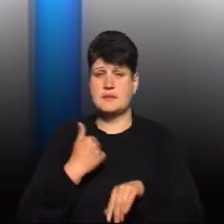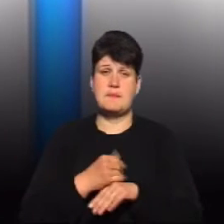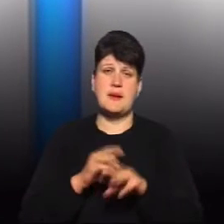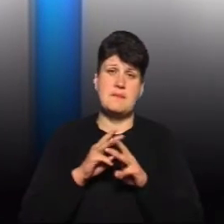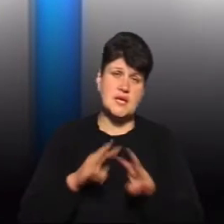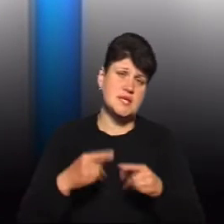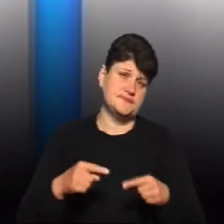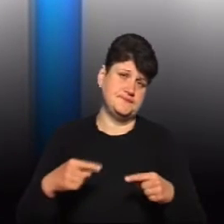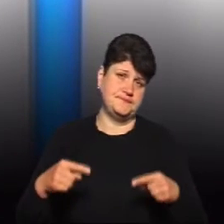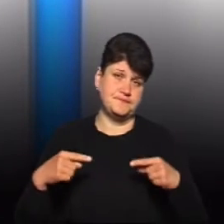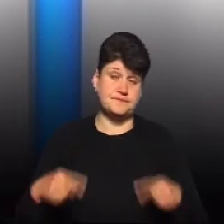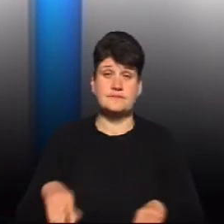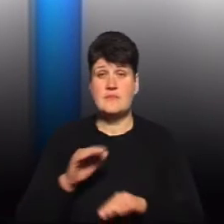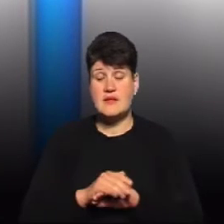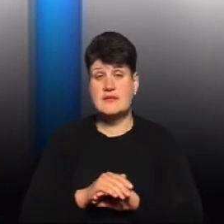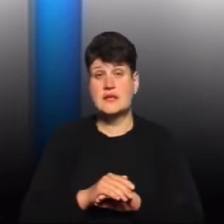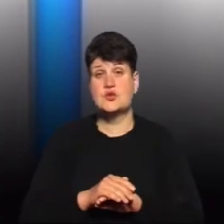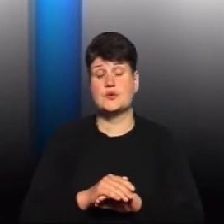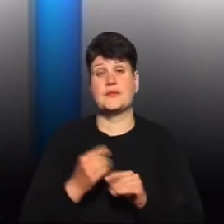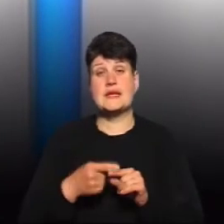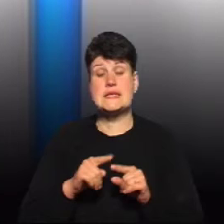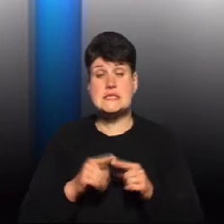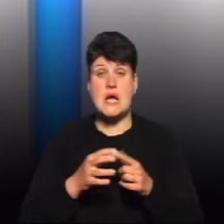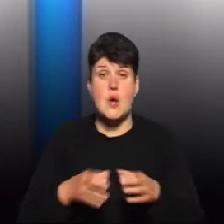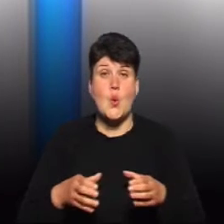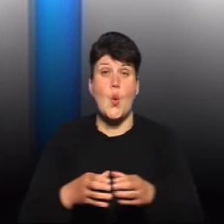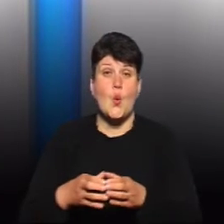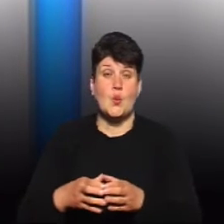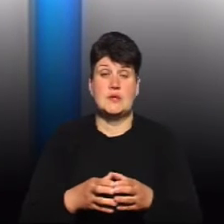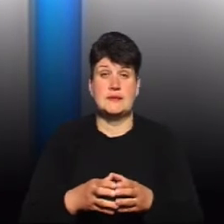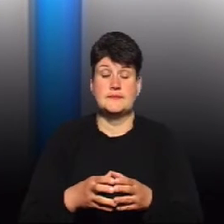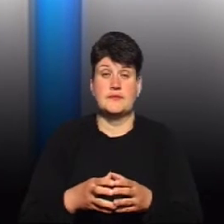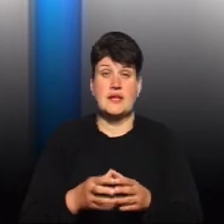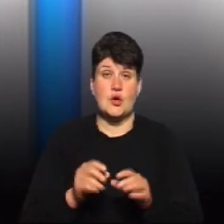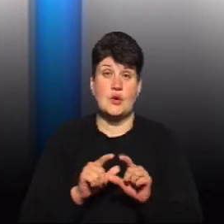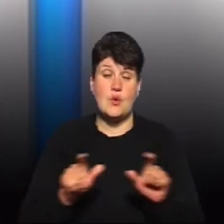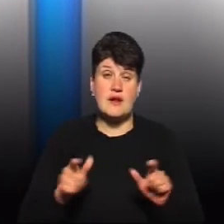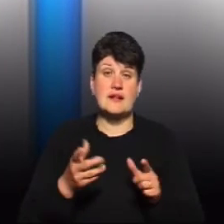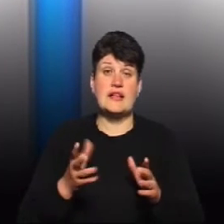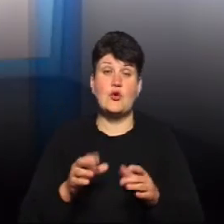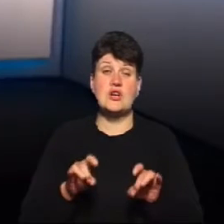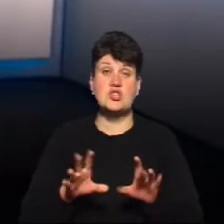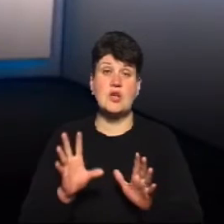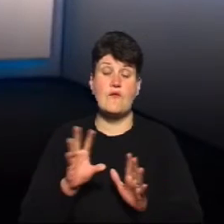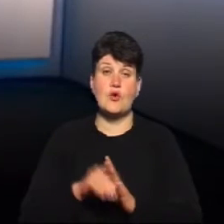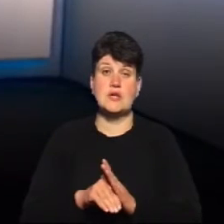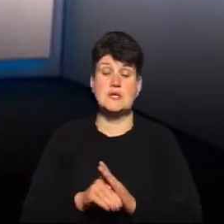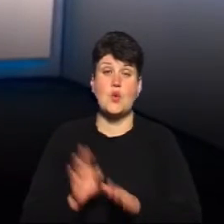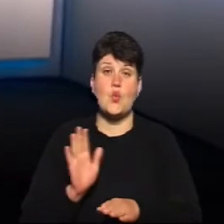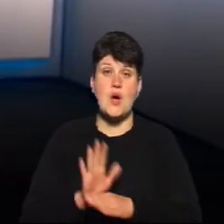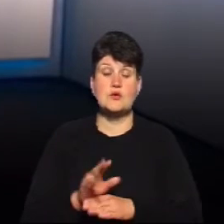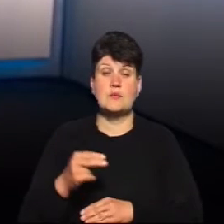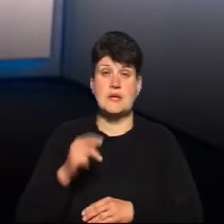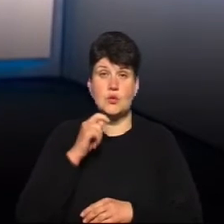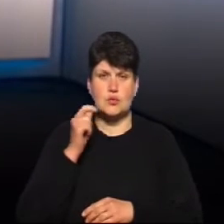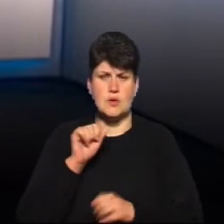Тобто фактично це такий орган колективний, але, відповідно, його рішення вводяться указом президента України. Тобто... Можна сказати, що президент буде мати